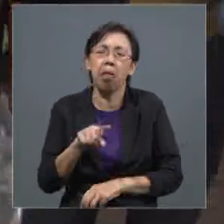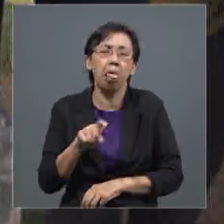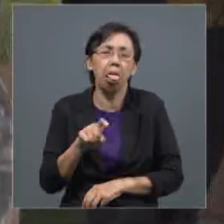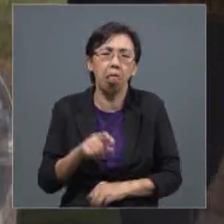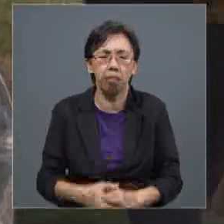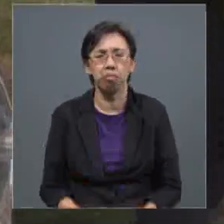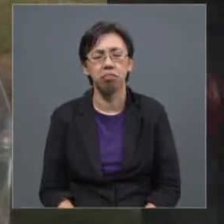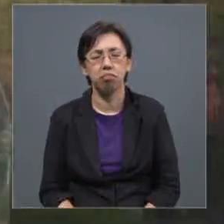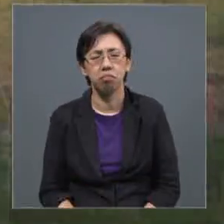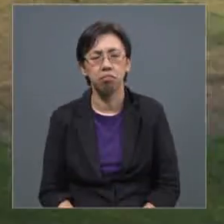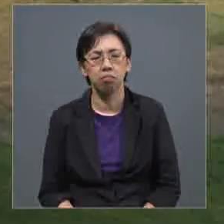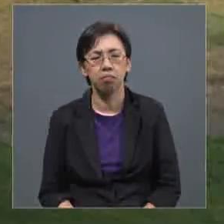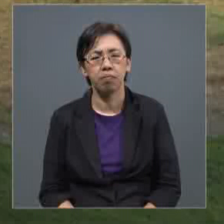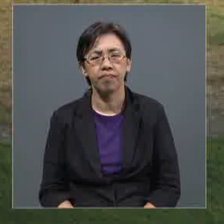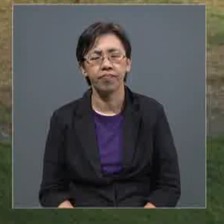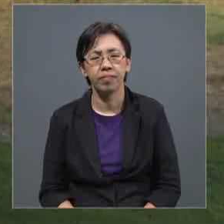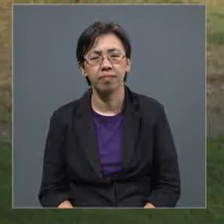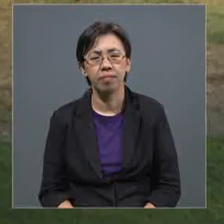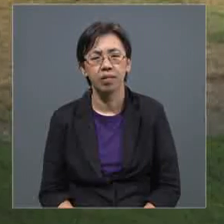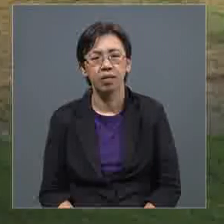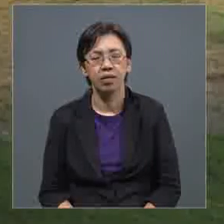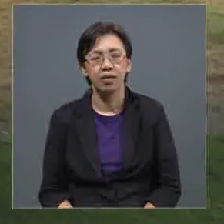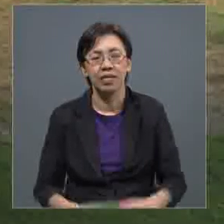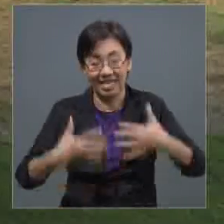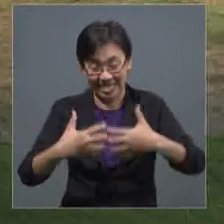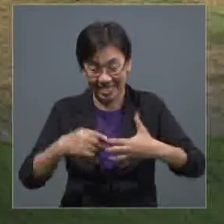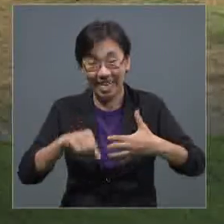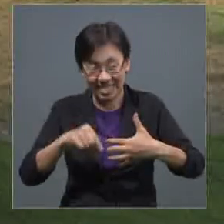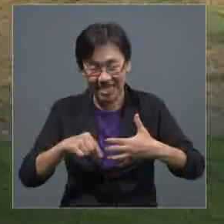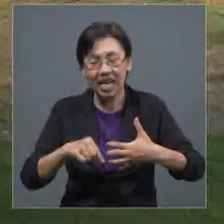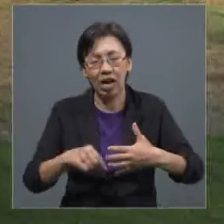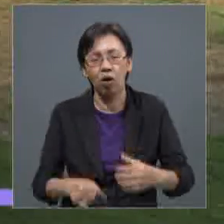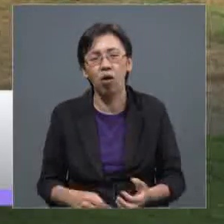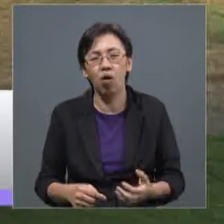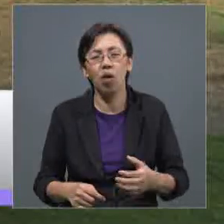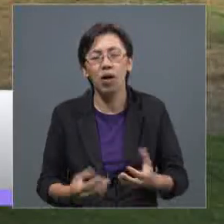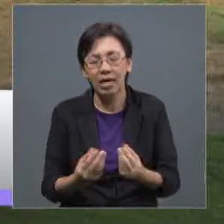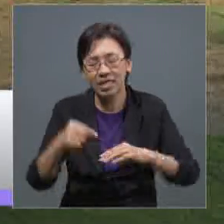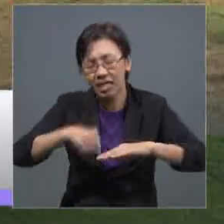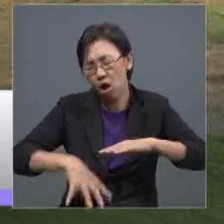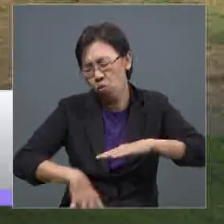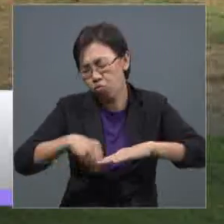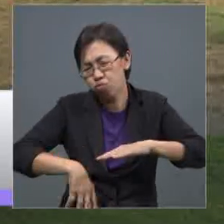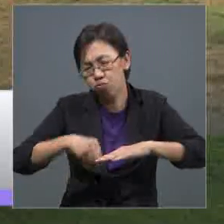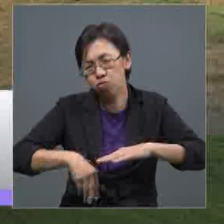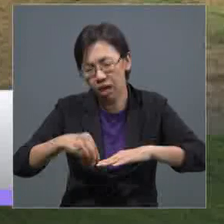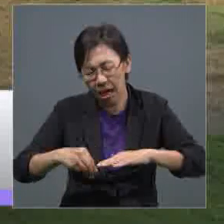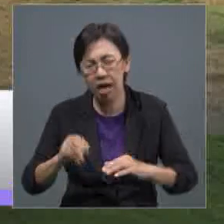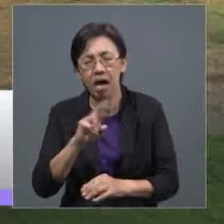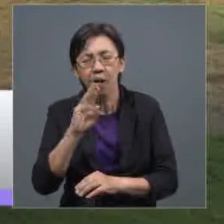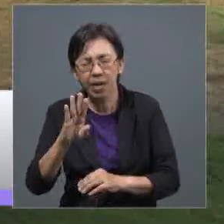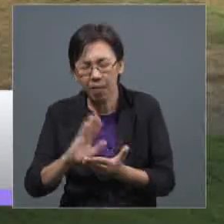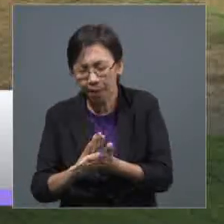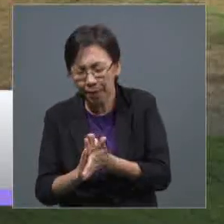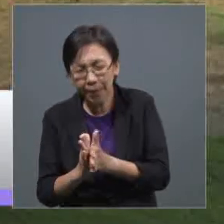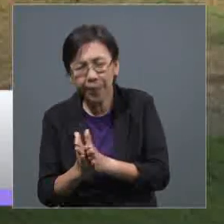าก เริ่มตั้งแต่เราสูบน้ำดิบขึ้นมาน้ำดิบขึ้นมาเป็นน้ำบาดาลนะมาผ่านระบบกรองกรองเราเนี่ย